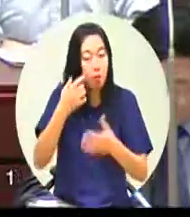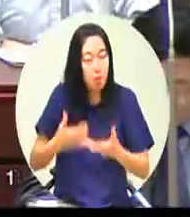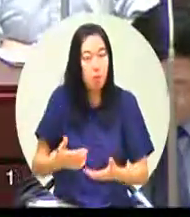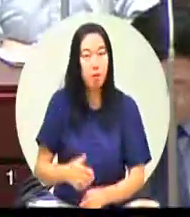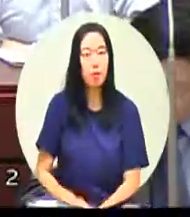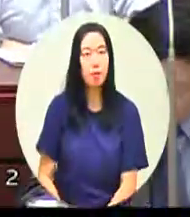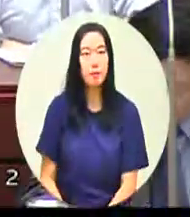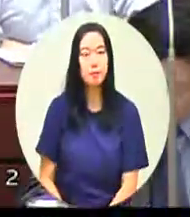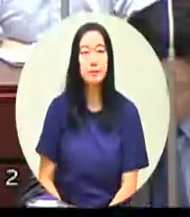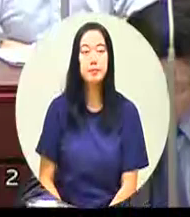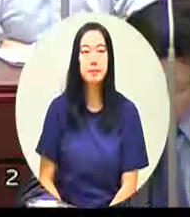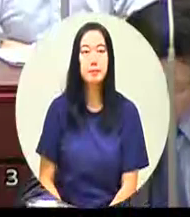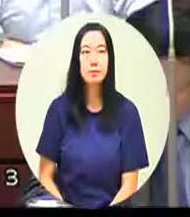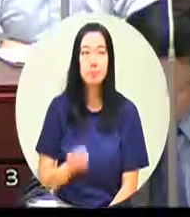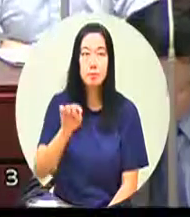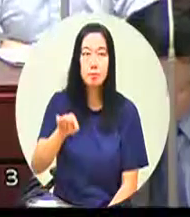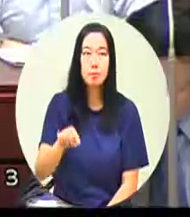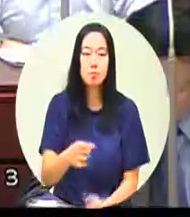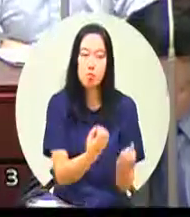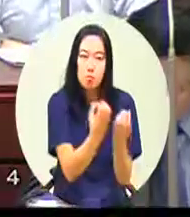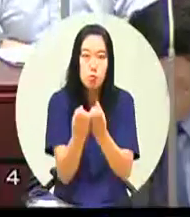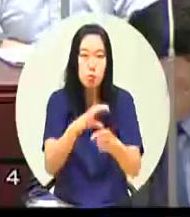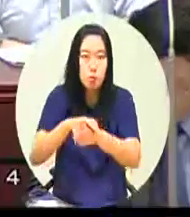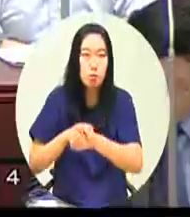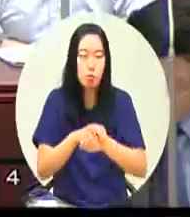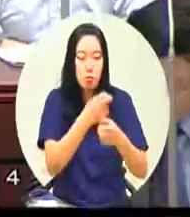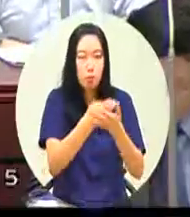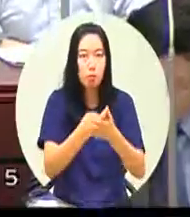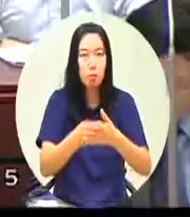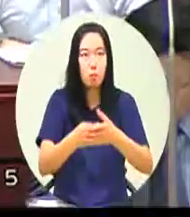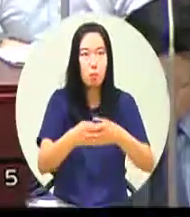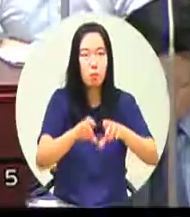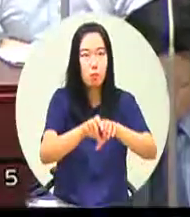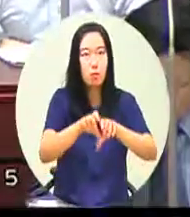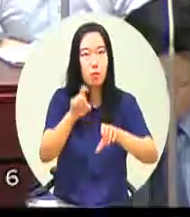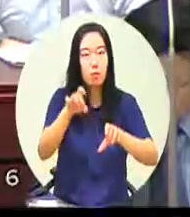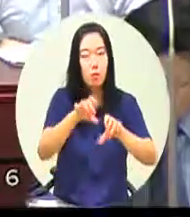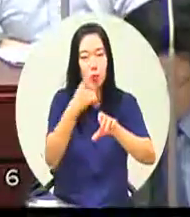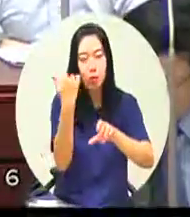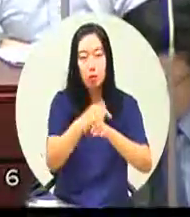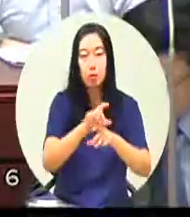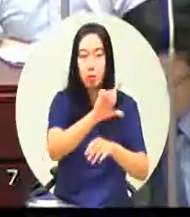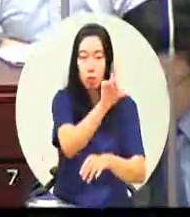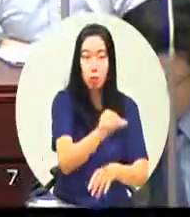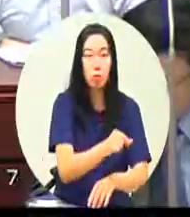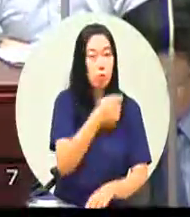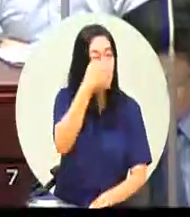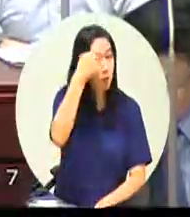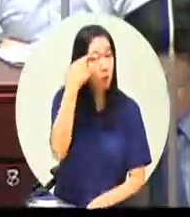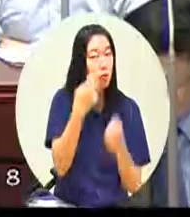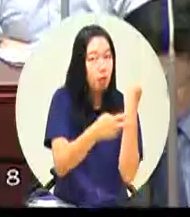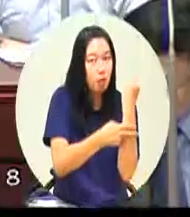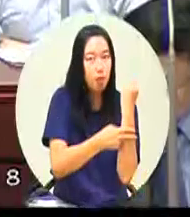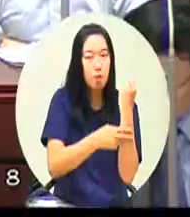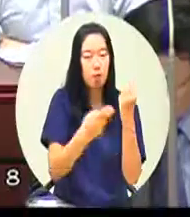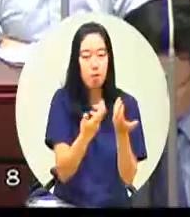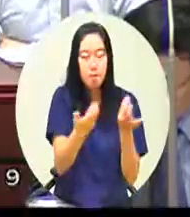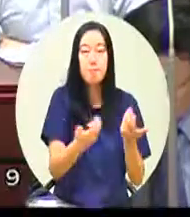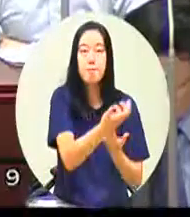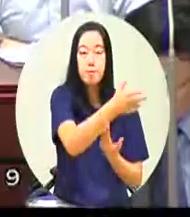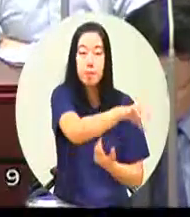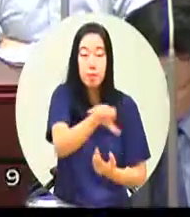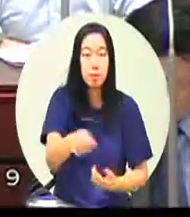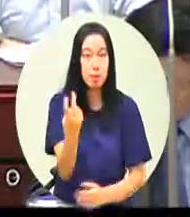我们这个灾水的一个延管延长管线的工程都要供了月美里的部分，虽然混能保温这部分就是